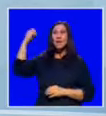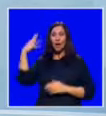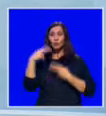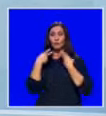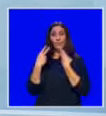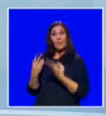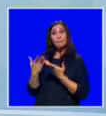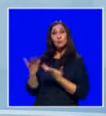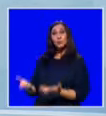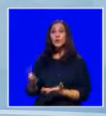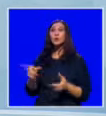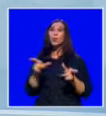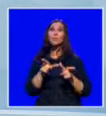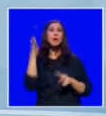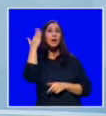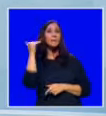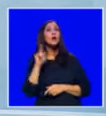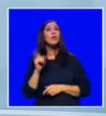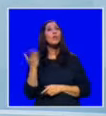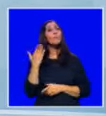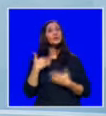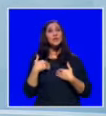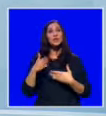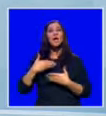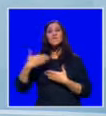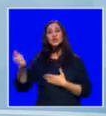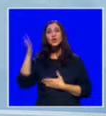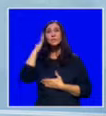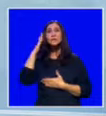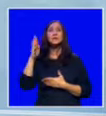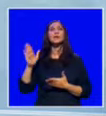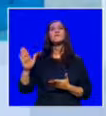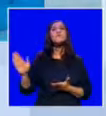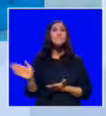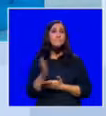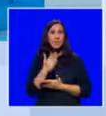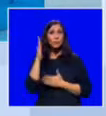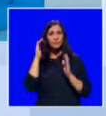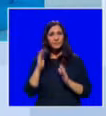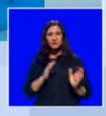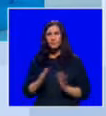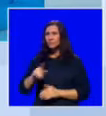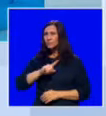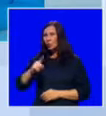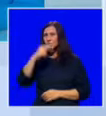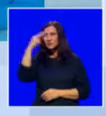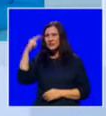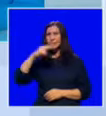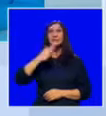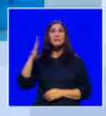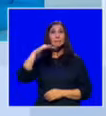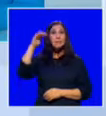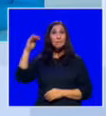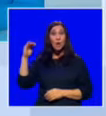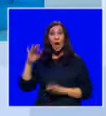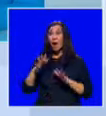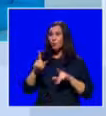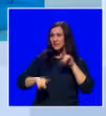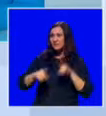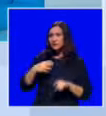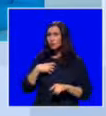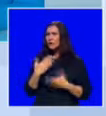демонстрирано от Мария Габриел, която беше нашия външен министър в изминалото правителство. Докато сме на тема Западни Балкани, ако зависи от ГЕРБ, каква ще